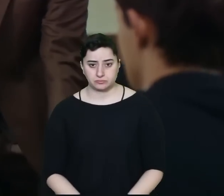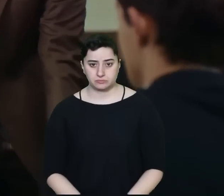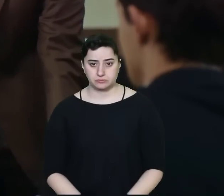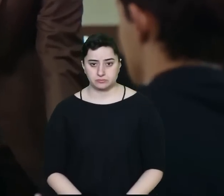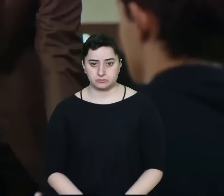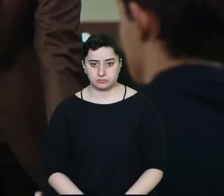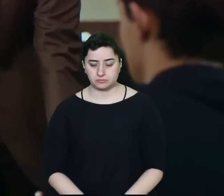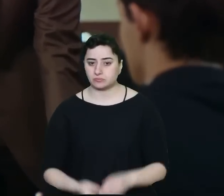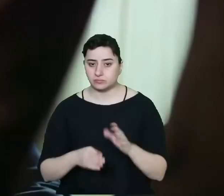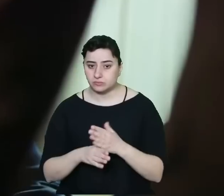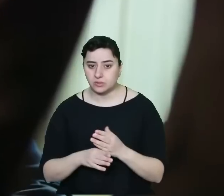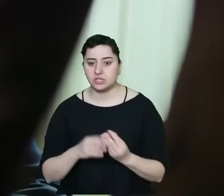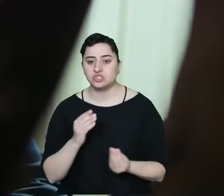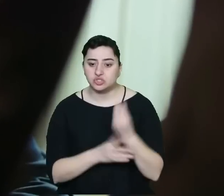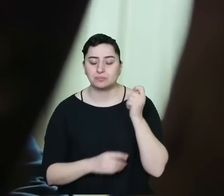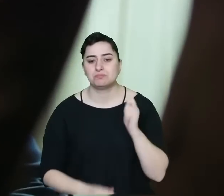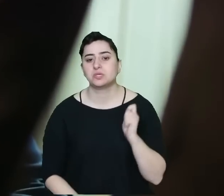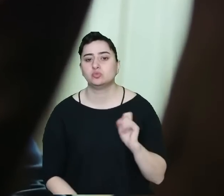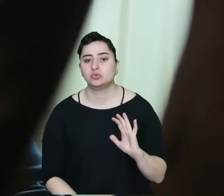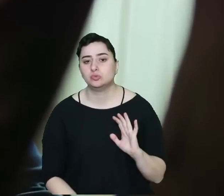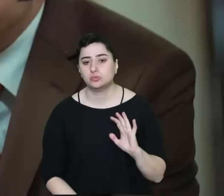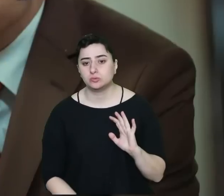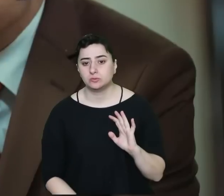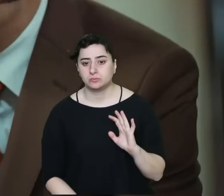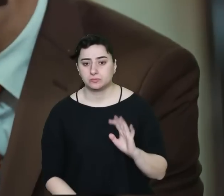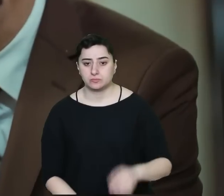Sıraya eğildi. Çünkü çıkmak zorunda.